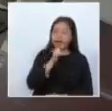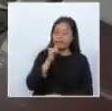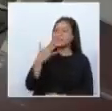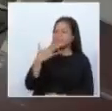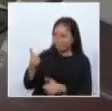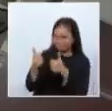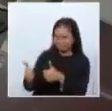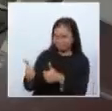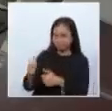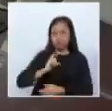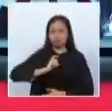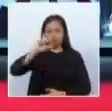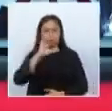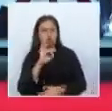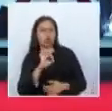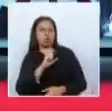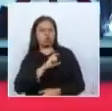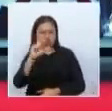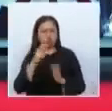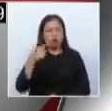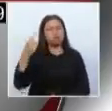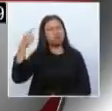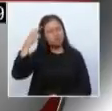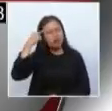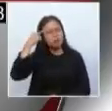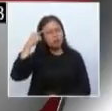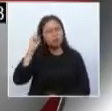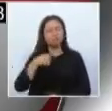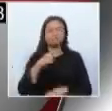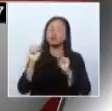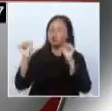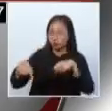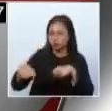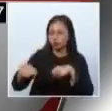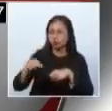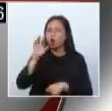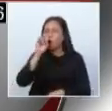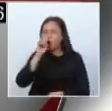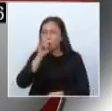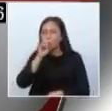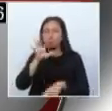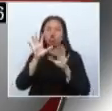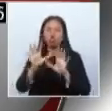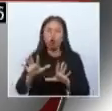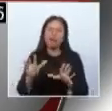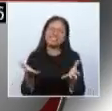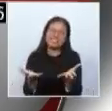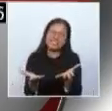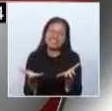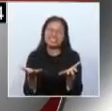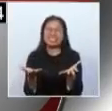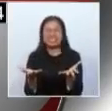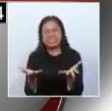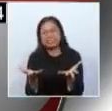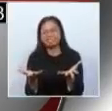presiden kayak gitu. Nah, ketika dia mulai menyerang juga kemudian itu di beberapa orang